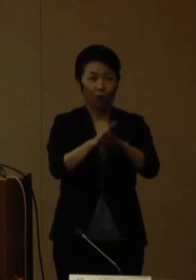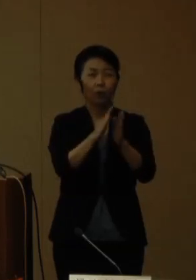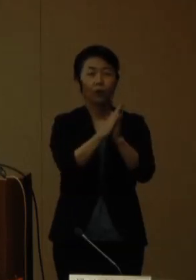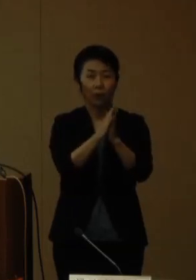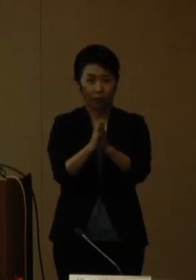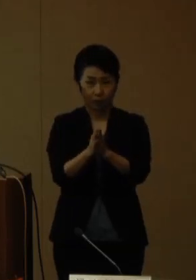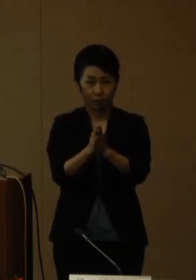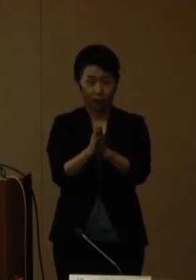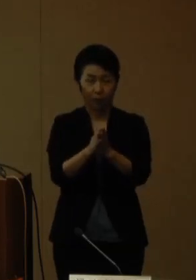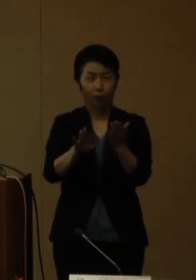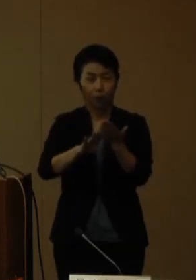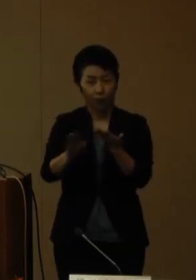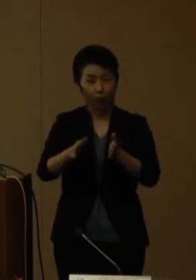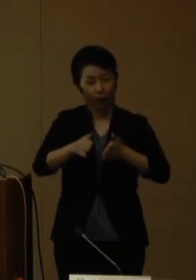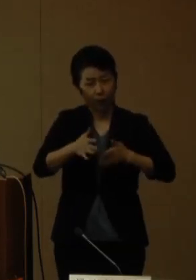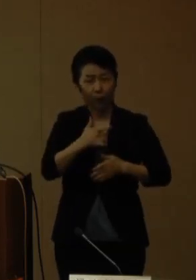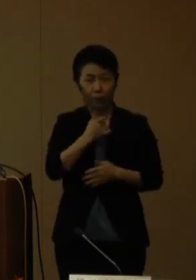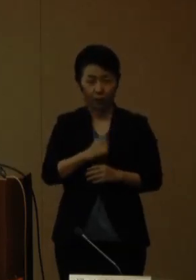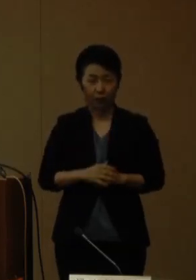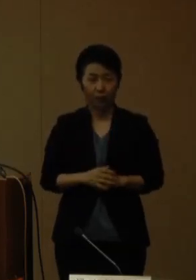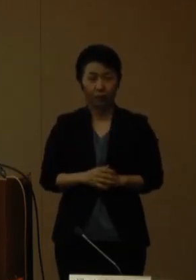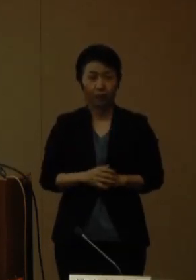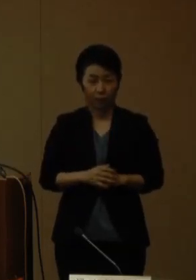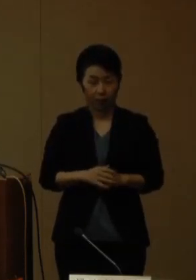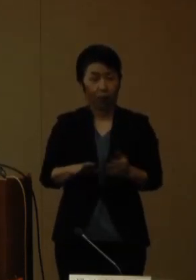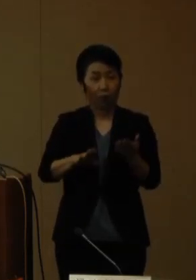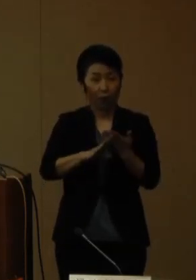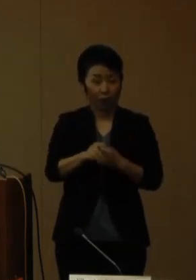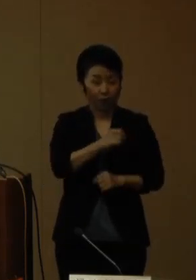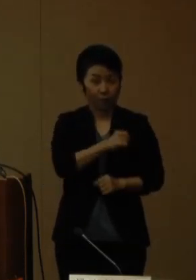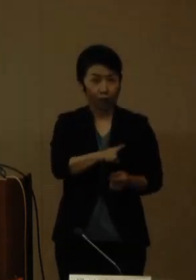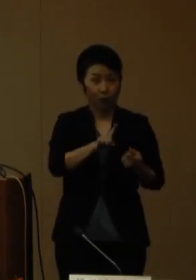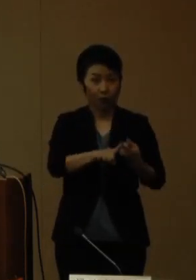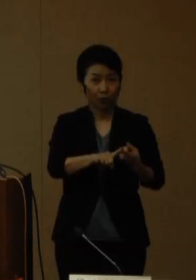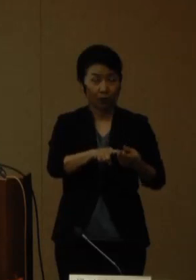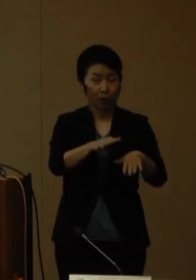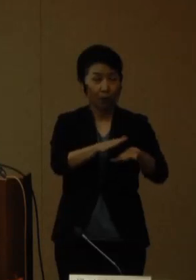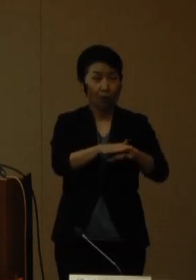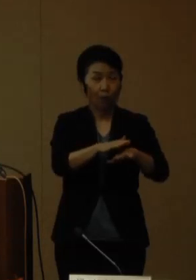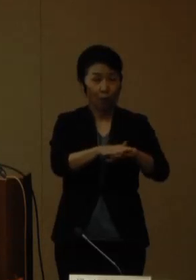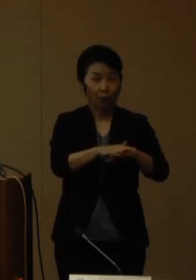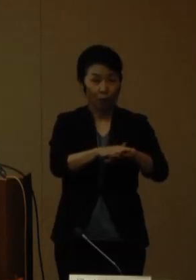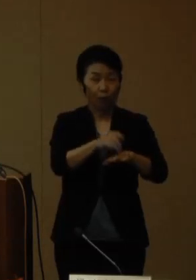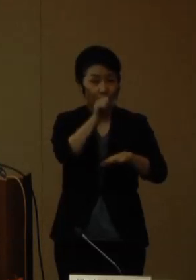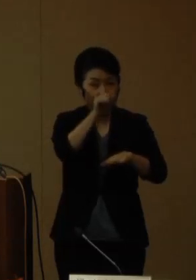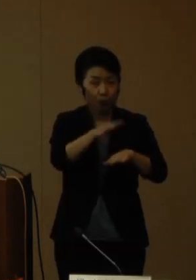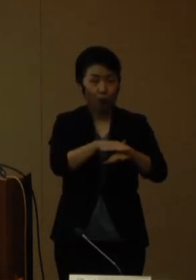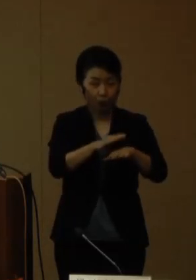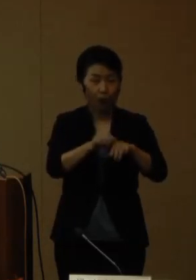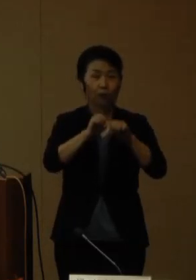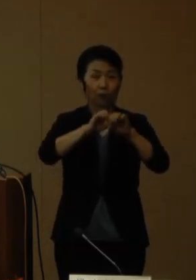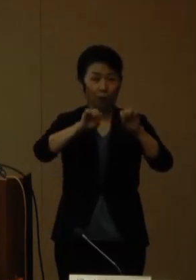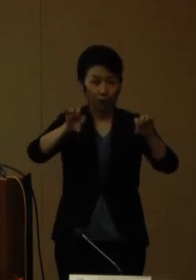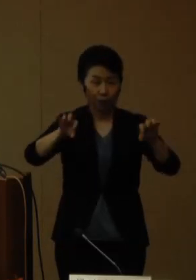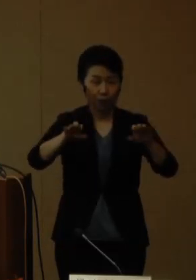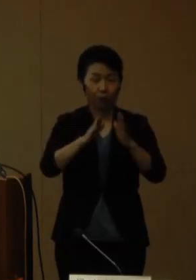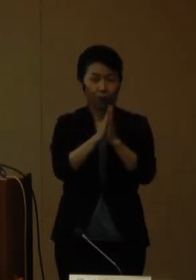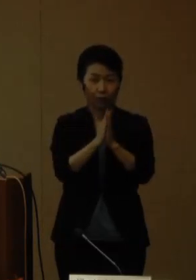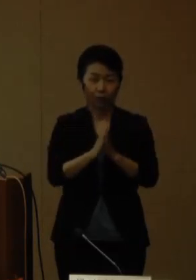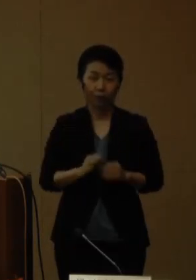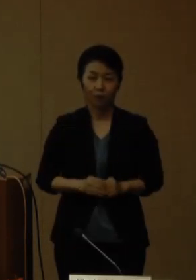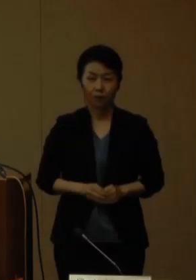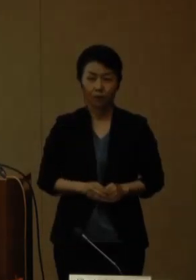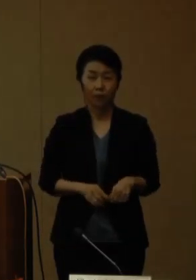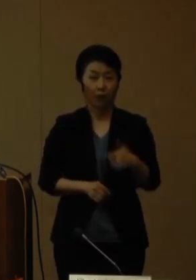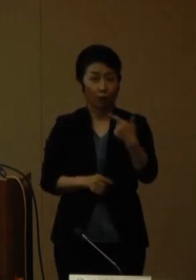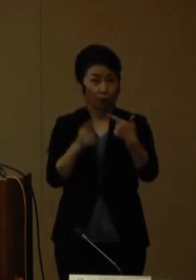。またその実施状況を積極的に公表していただきますようよろしくお願いいたします。6